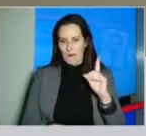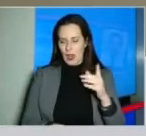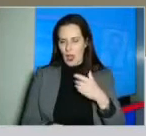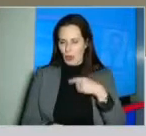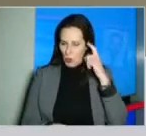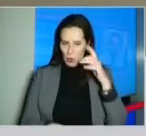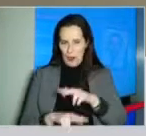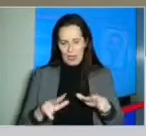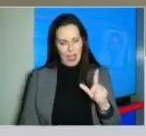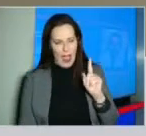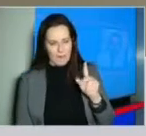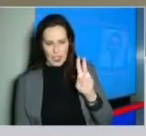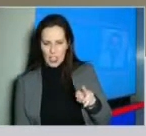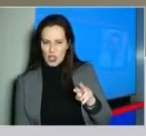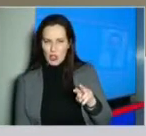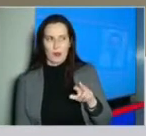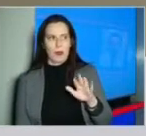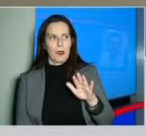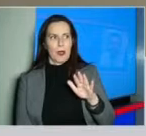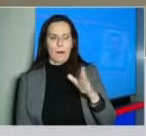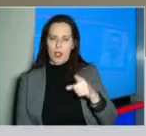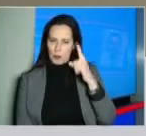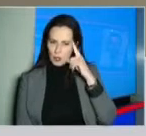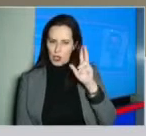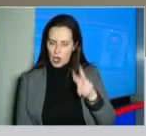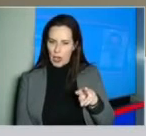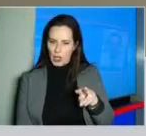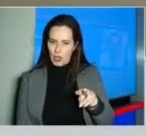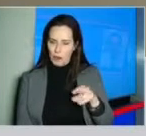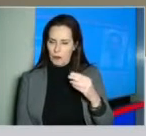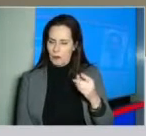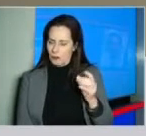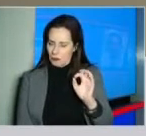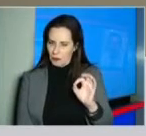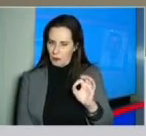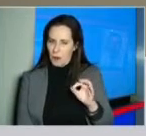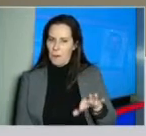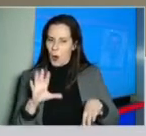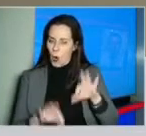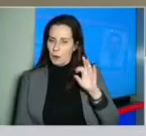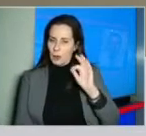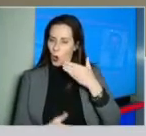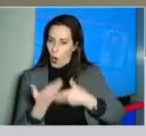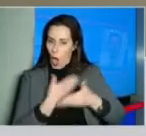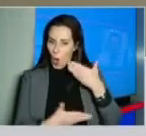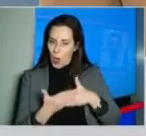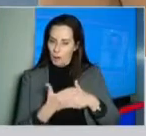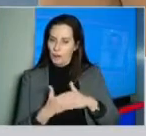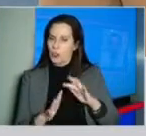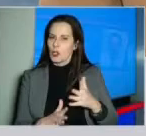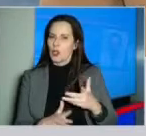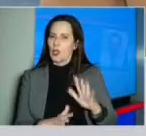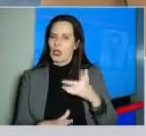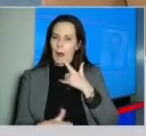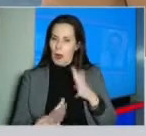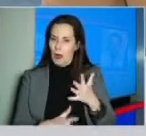מודאגים מהמצב. ויש, ממה שאתם יודעים, יש גרעין קשה של מצביעים מקרב העולים, שמה העומדן